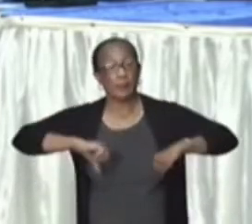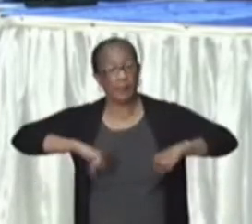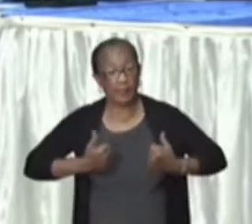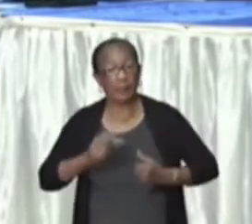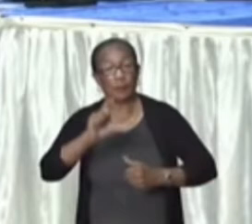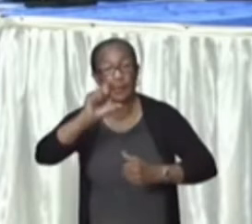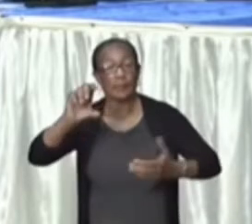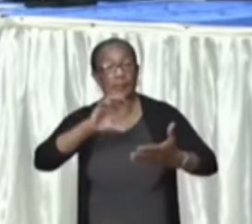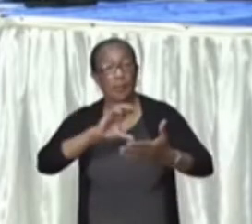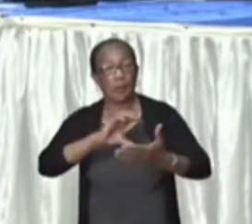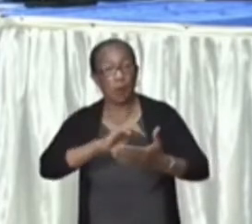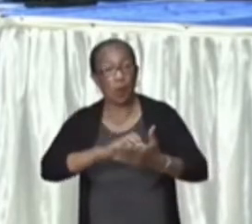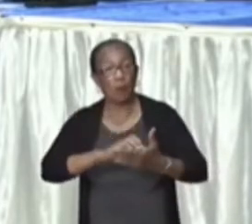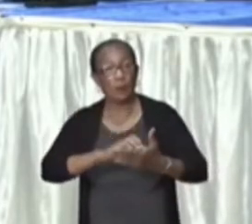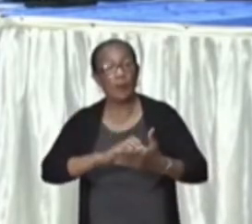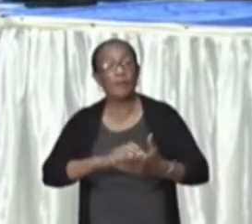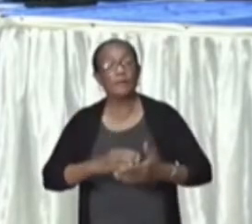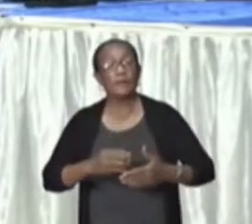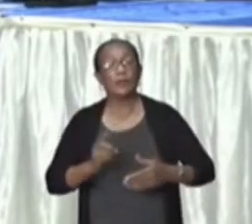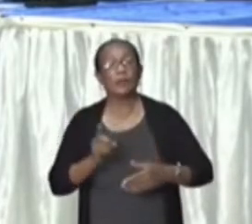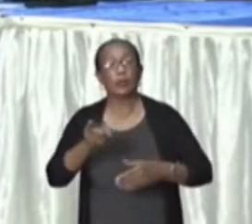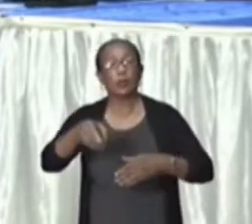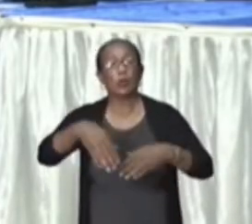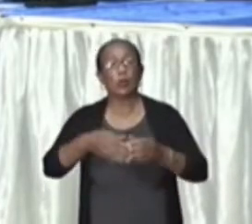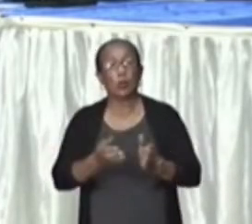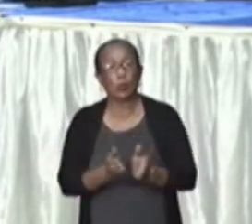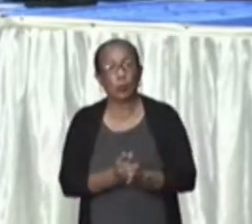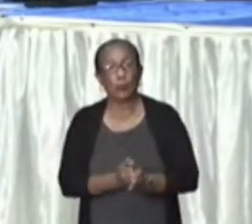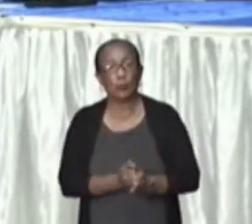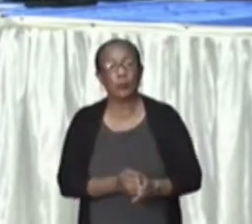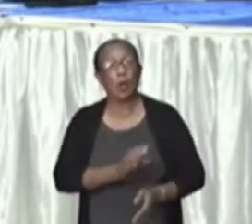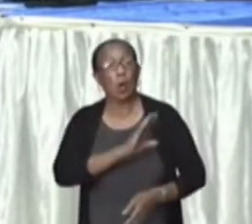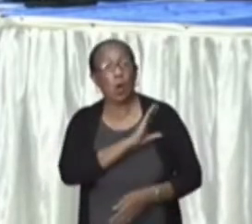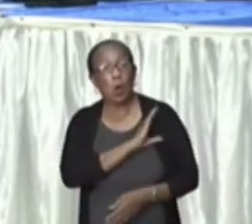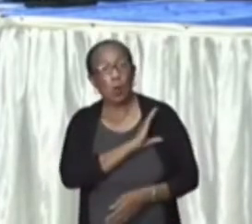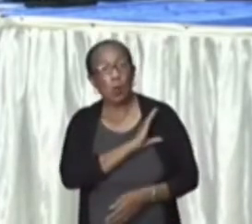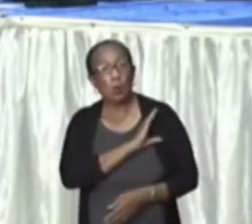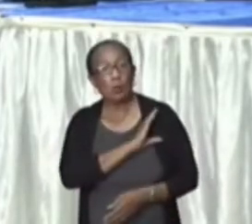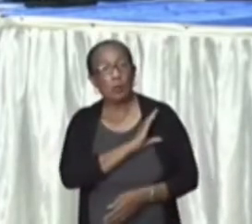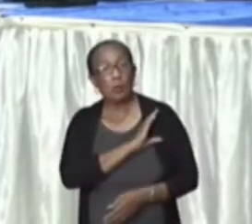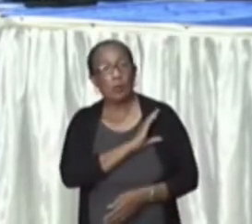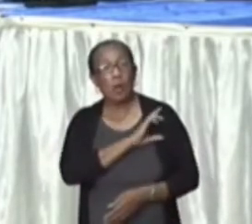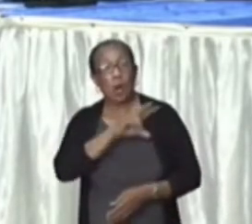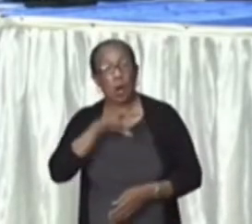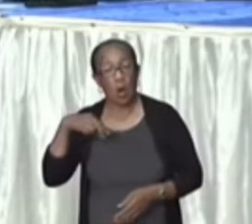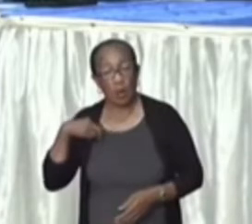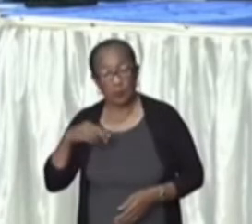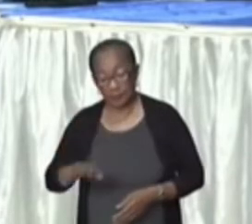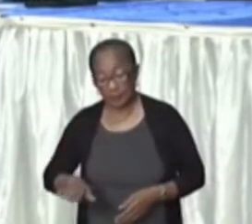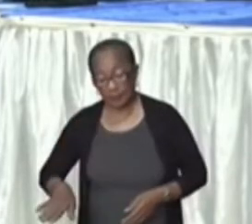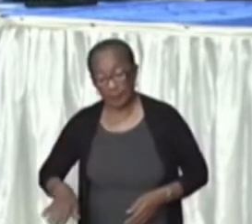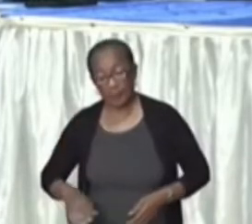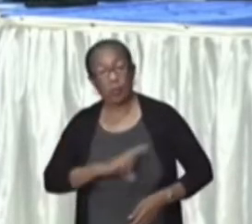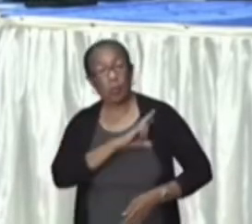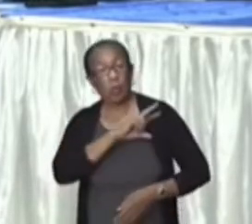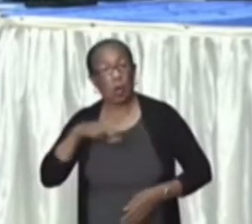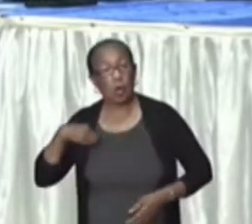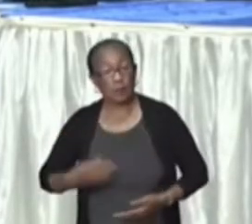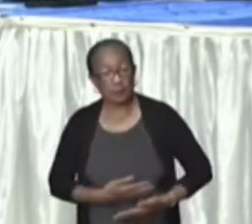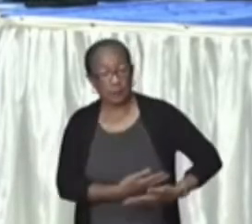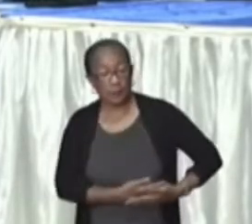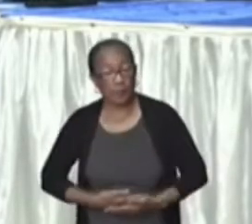registratie van deze doelgroep. Het ligt in de bedoeling ook dat onze kinderen, onze baby's, goed gevoed moeten